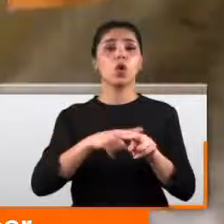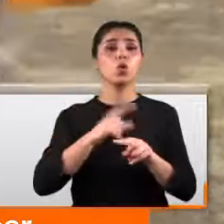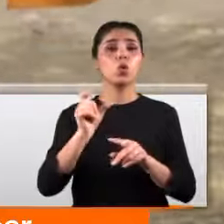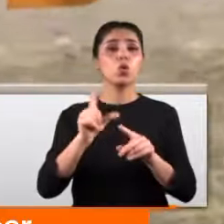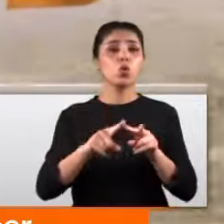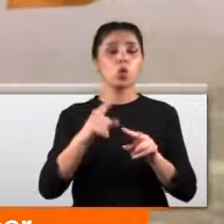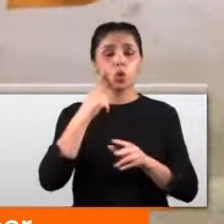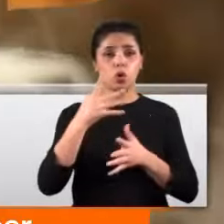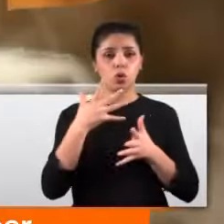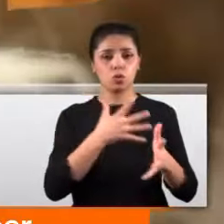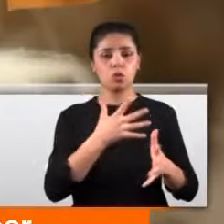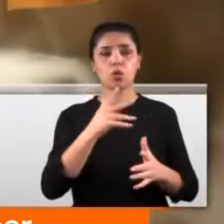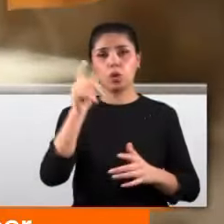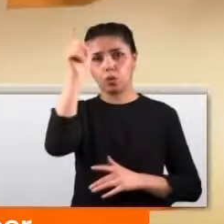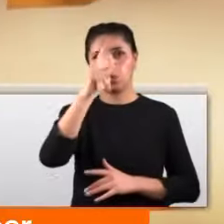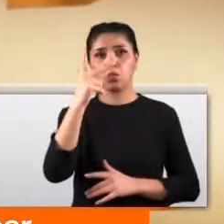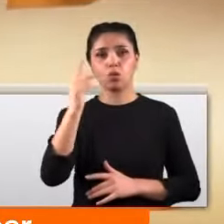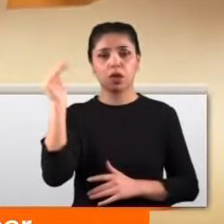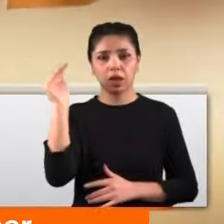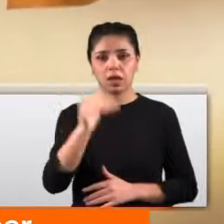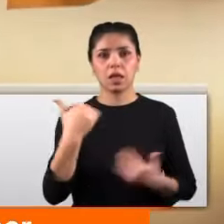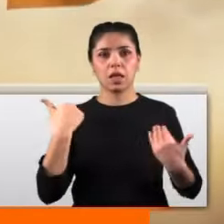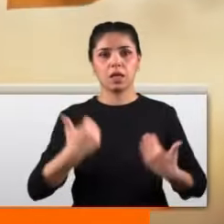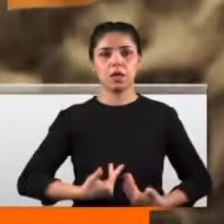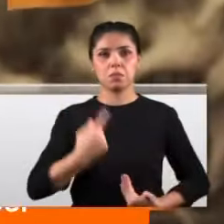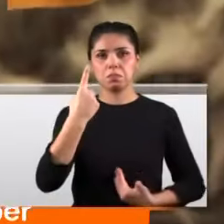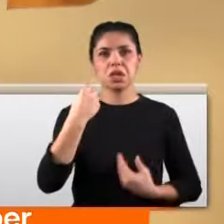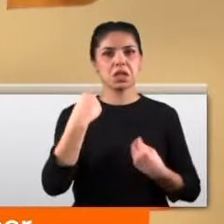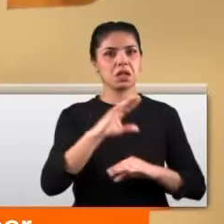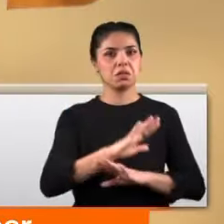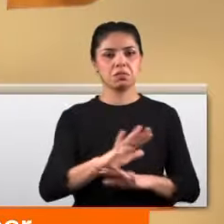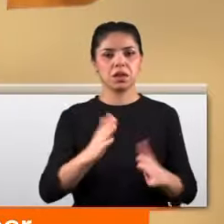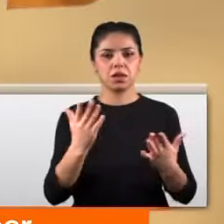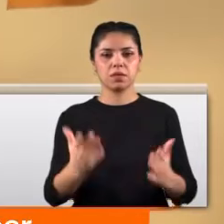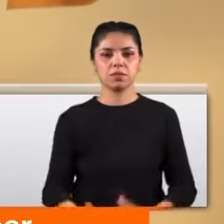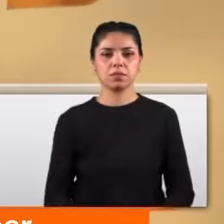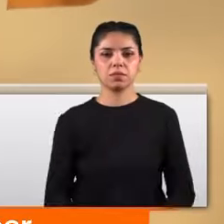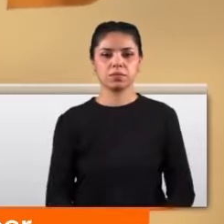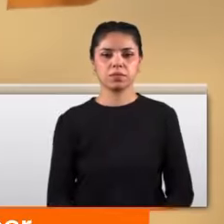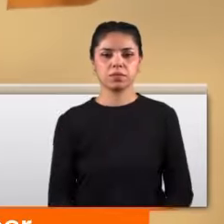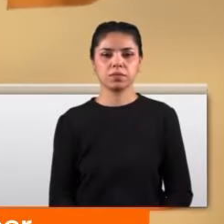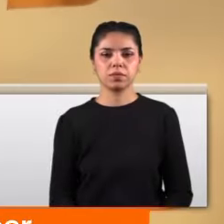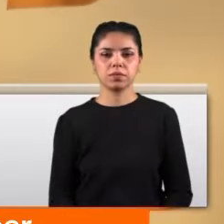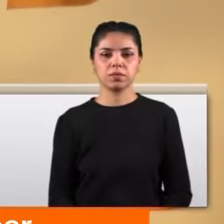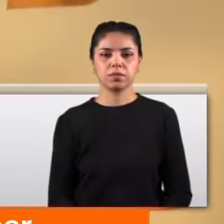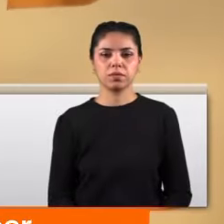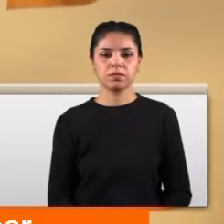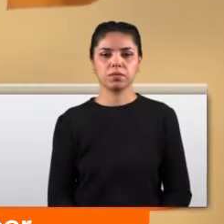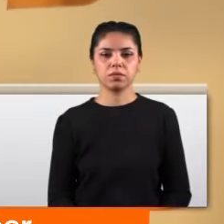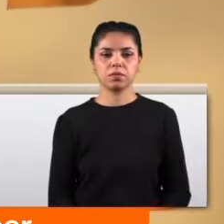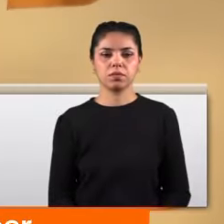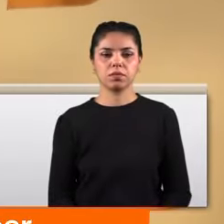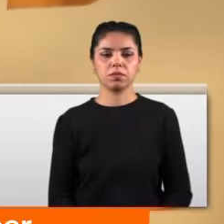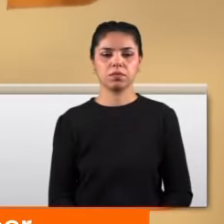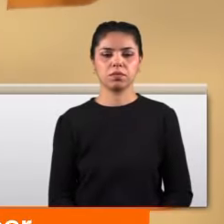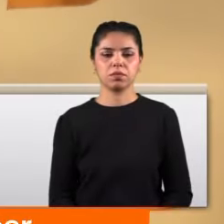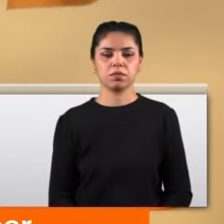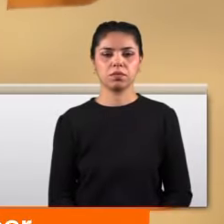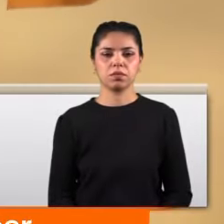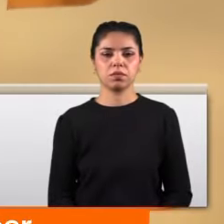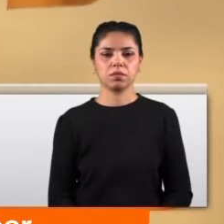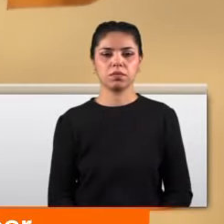Türkiye'ye sadece 3 adet getirilen bu kabanın biri satıldı bile. 1 milyon 320 bin TL tabii ki 2 adet de